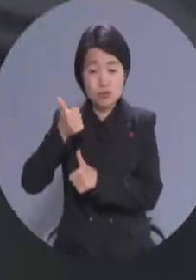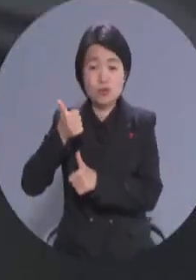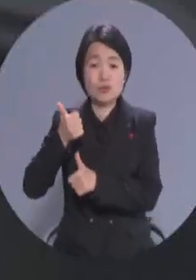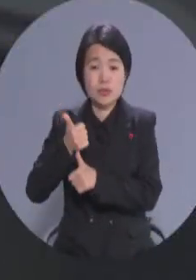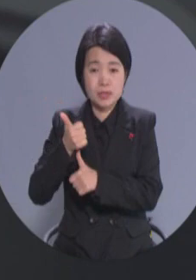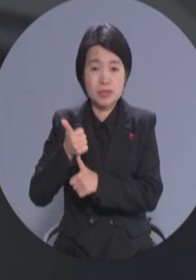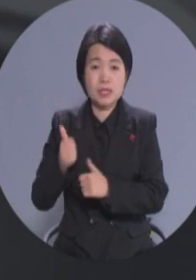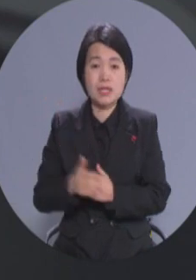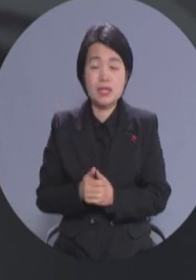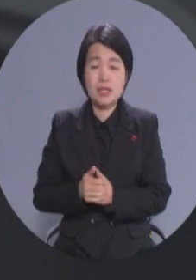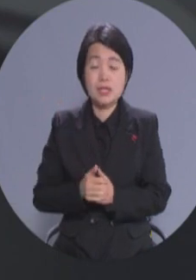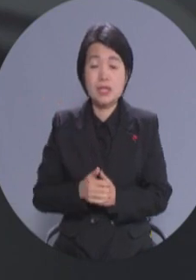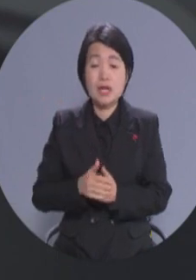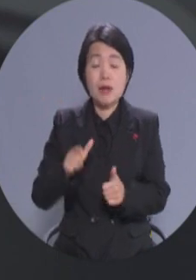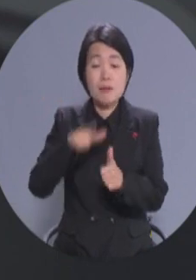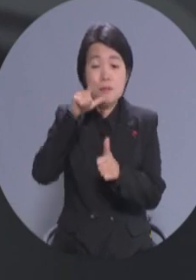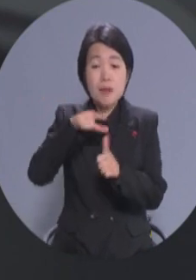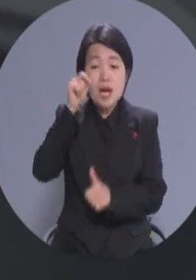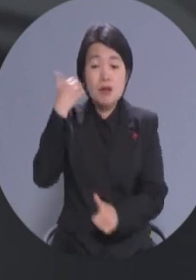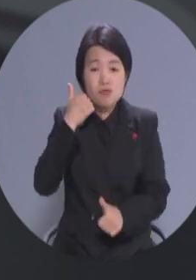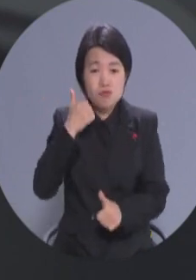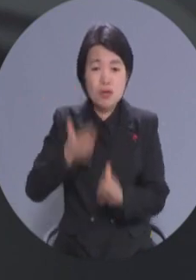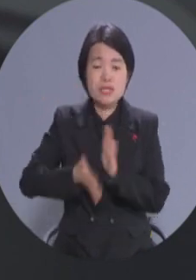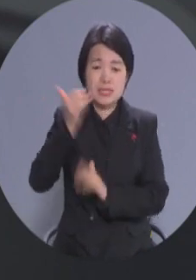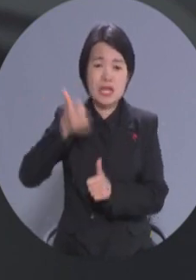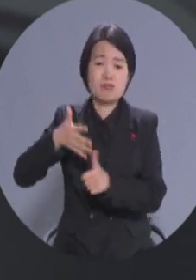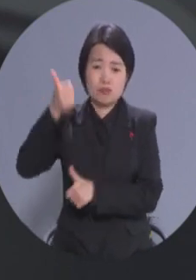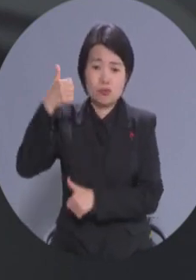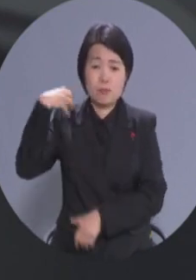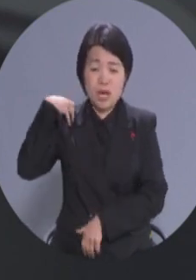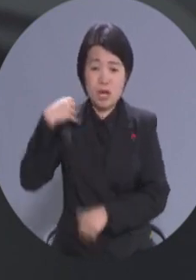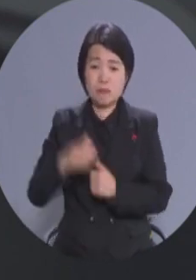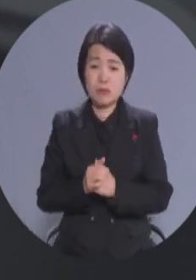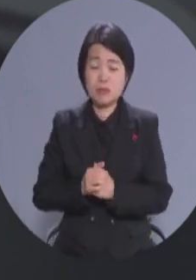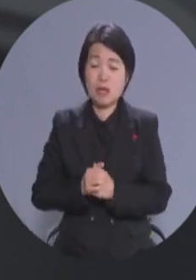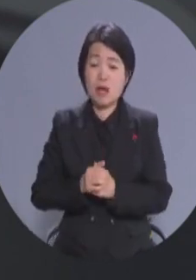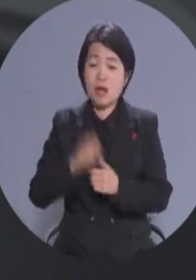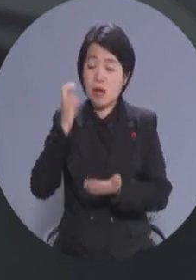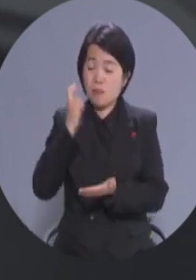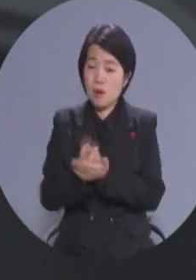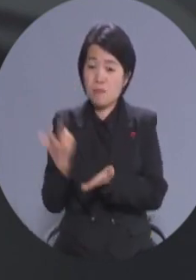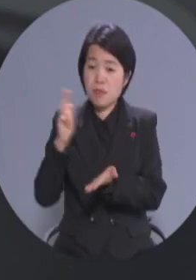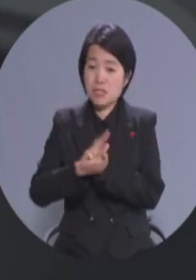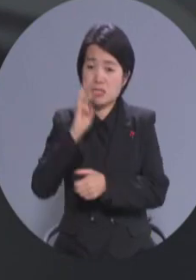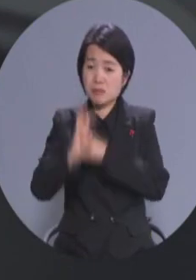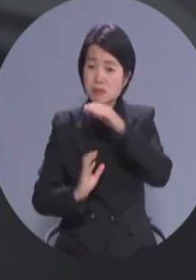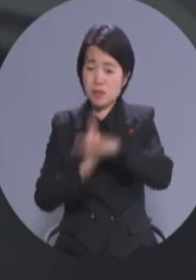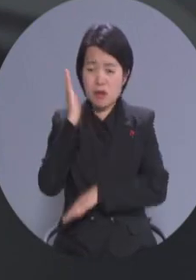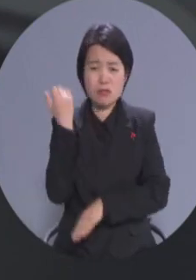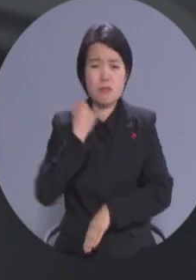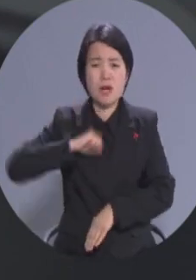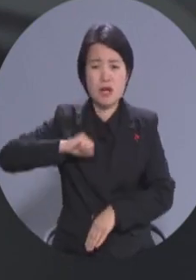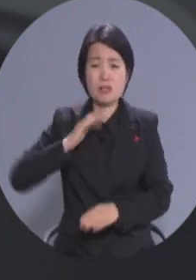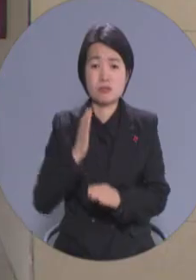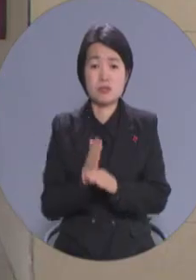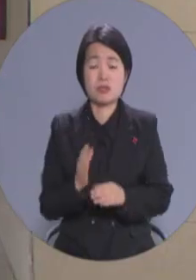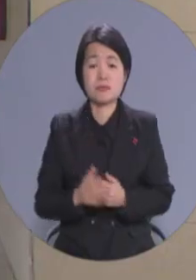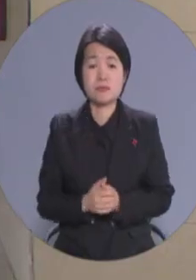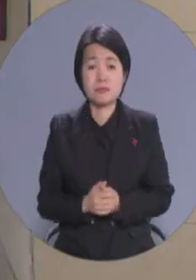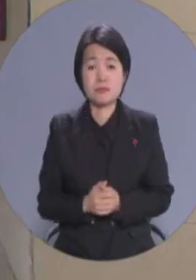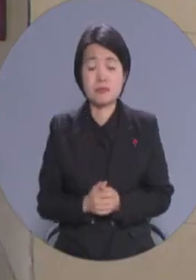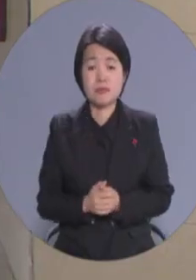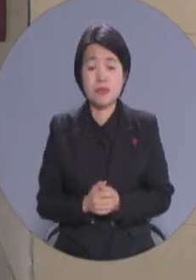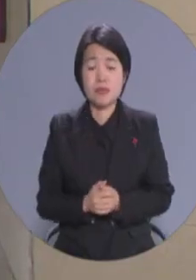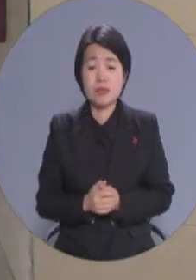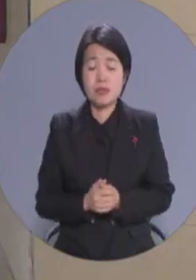시장과 군수가 임명해야 하지만 지방 자치가 시작된지 30년이 흘렀음에도이는 지켜지지 않고 있습니다